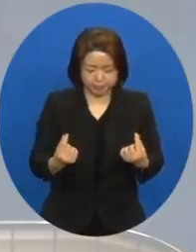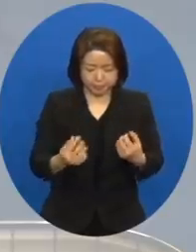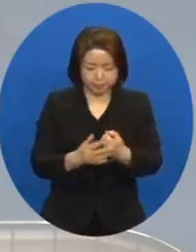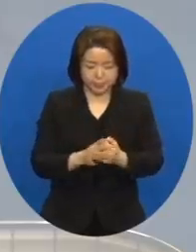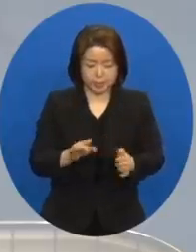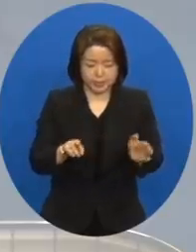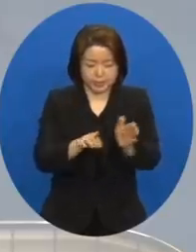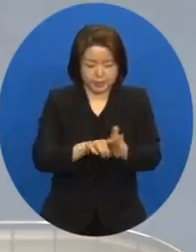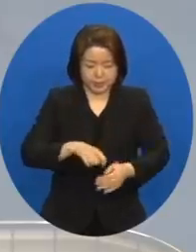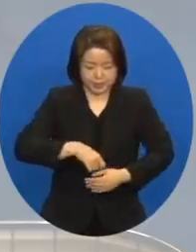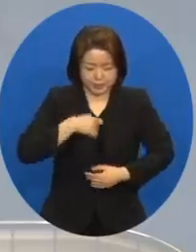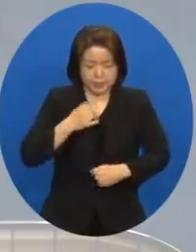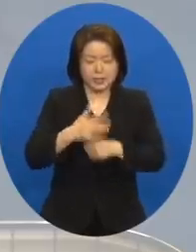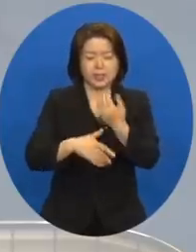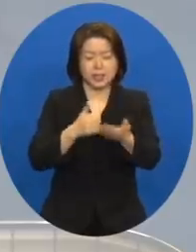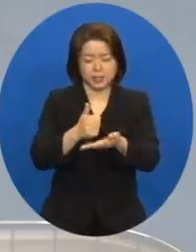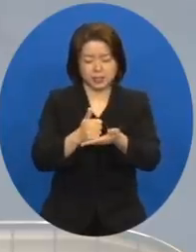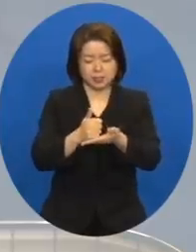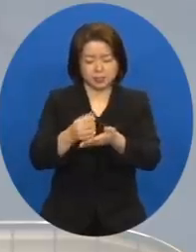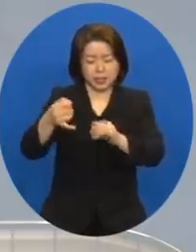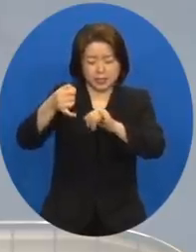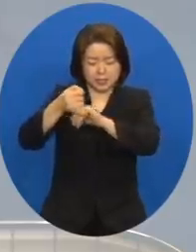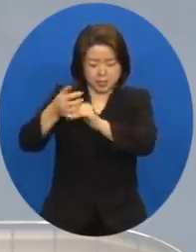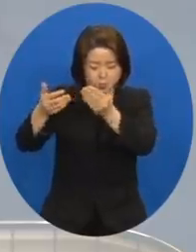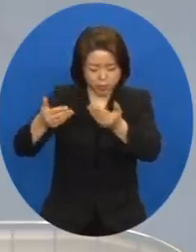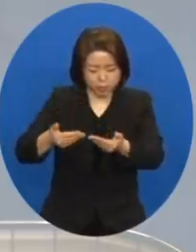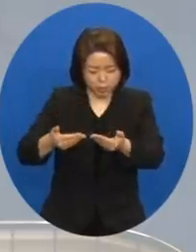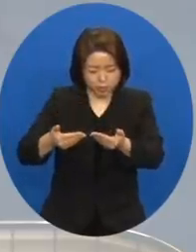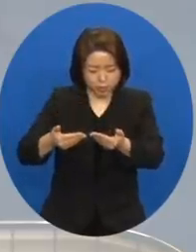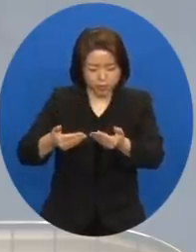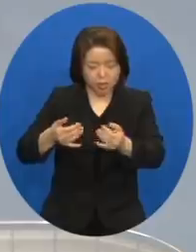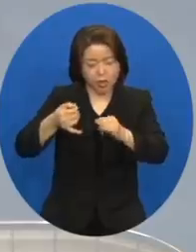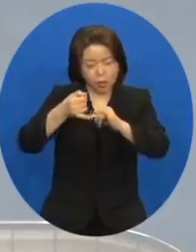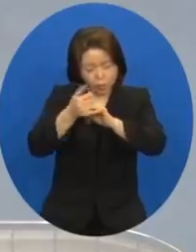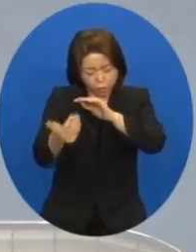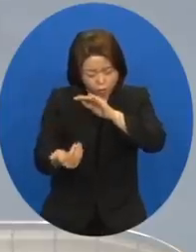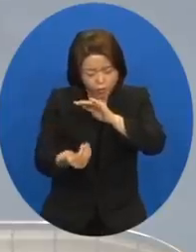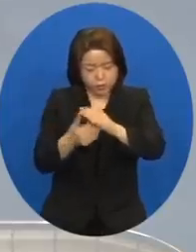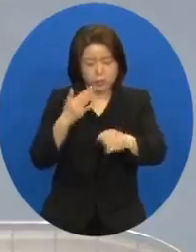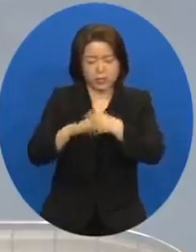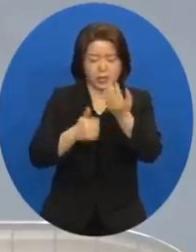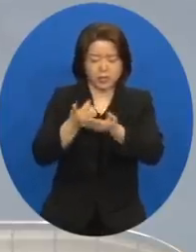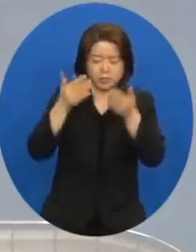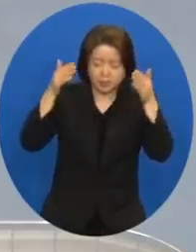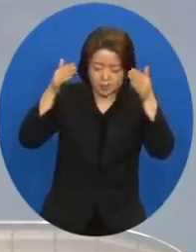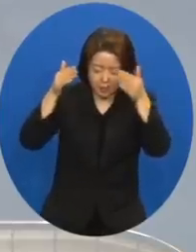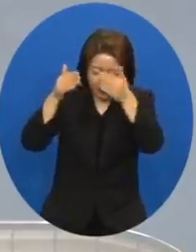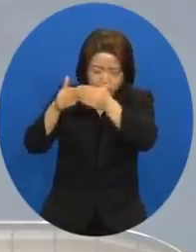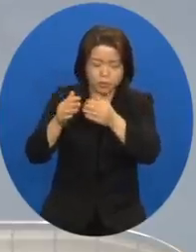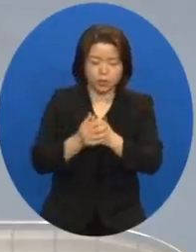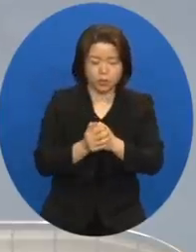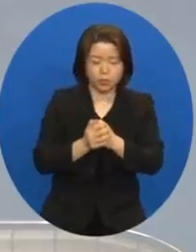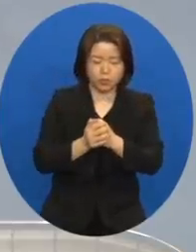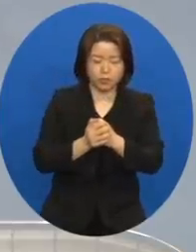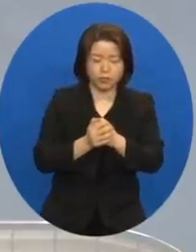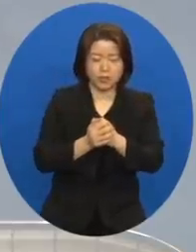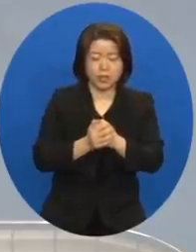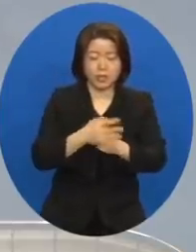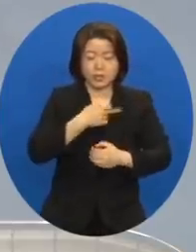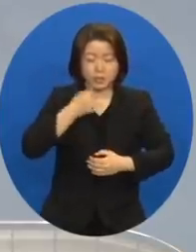신실 하신 r 아니에요 약속하신 것은 반드시 입으시는 하나님을 주목해 보고 그가 시험을